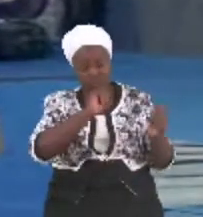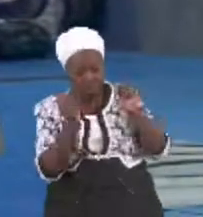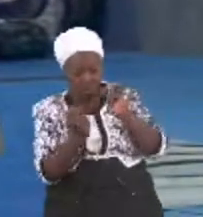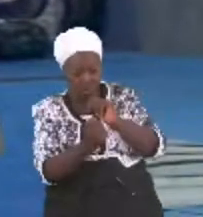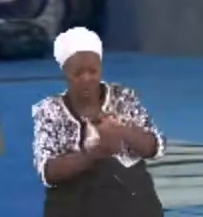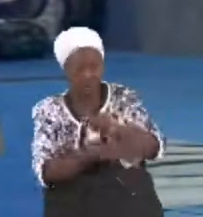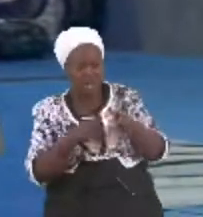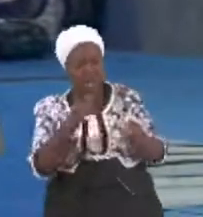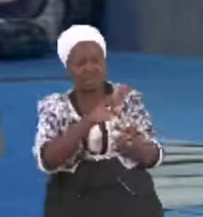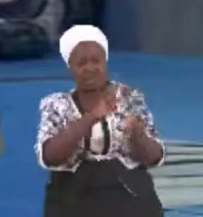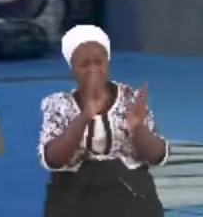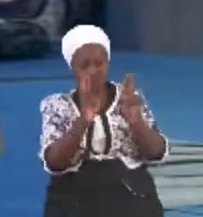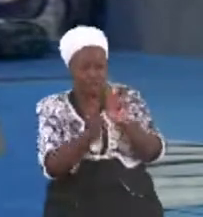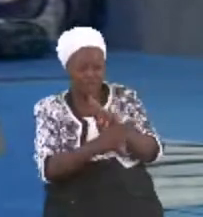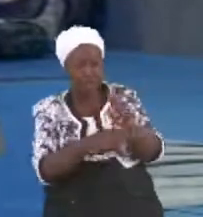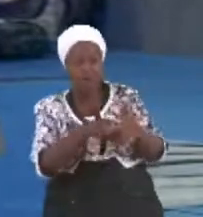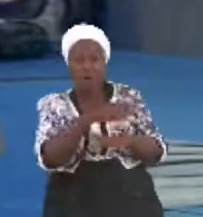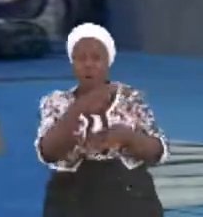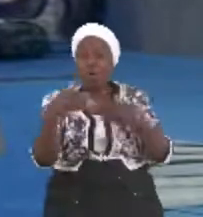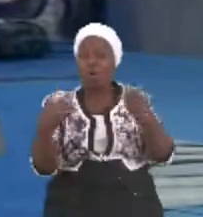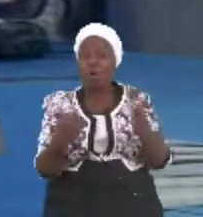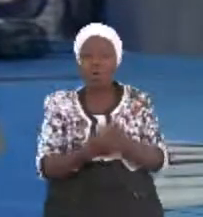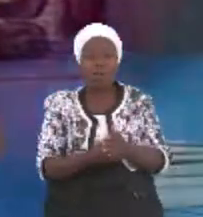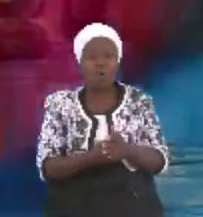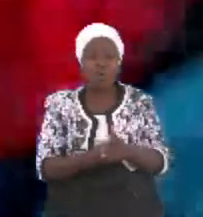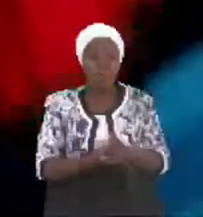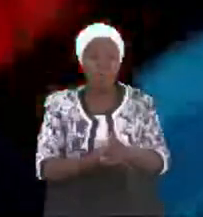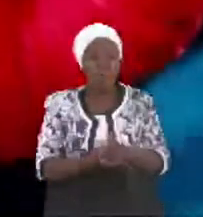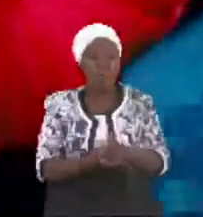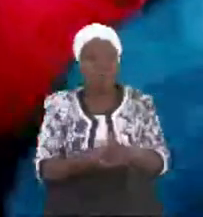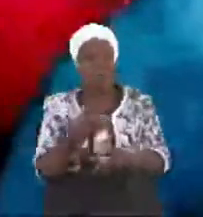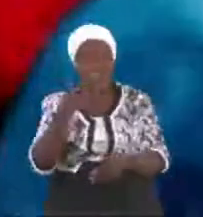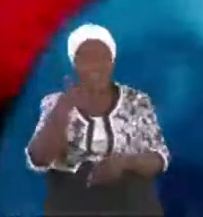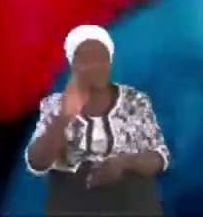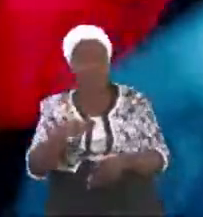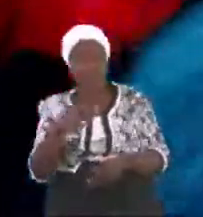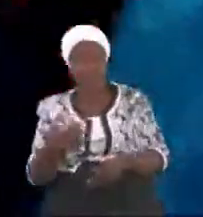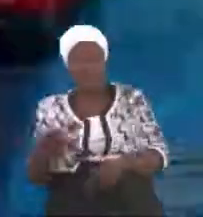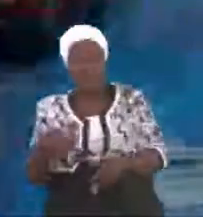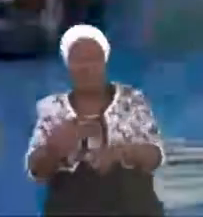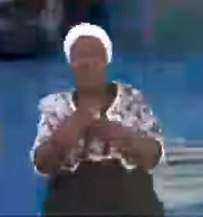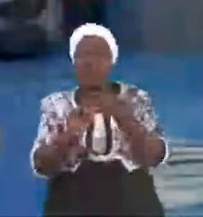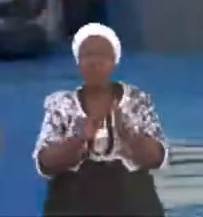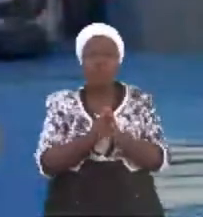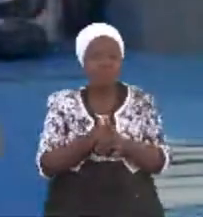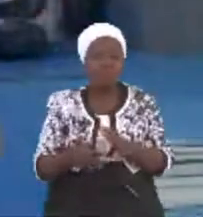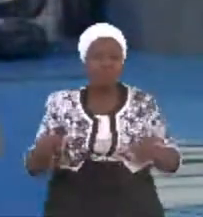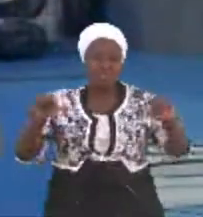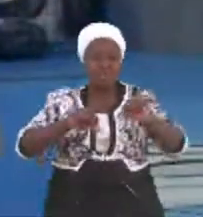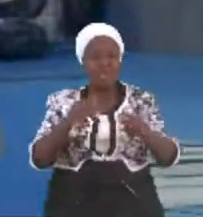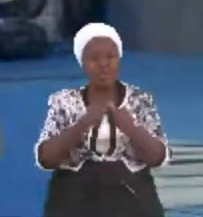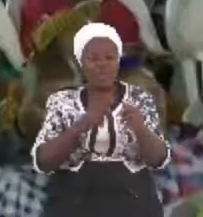et vous vous repentez de tout danger, de toute damnation, tout